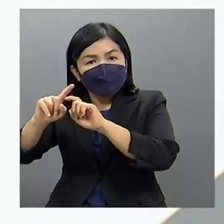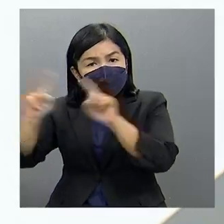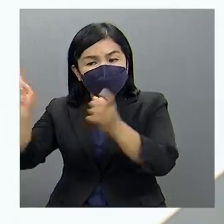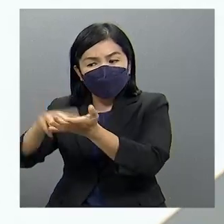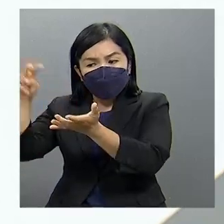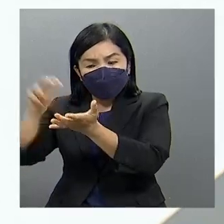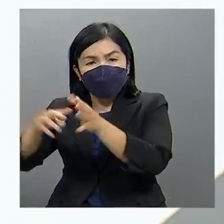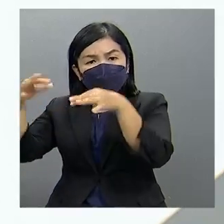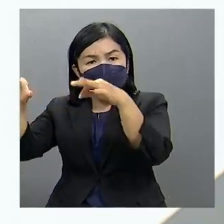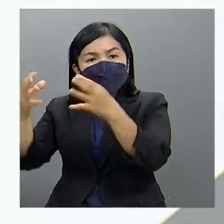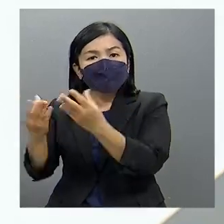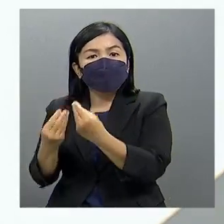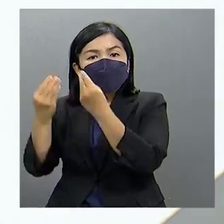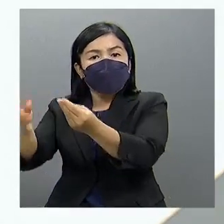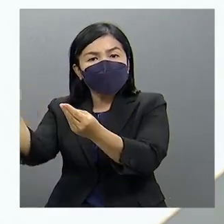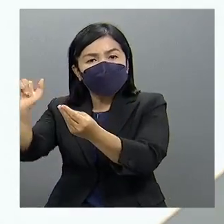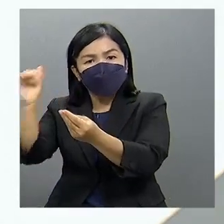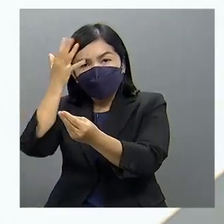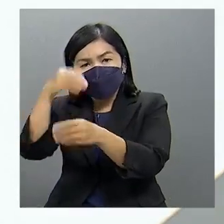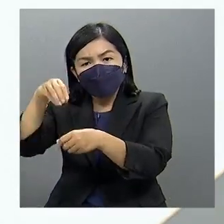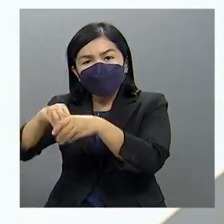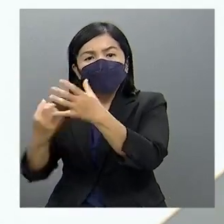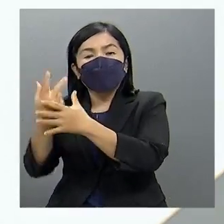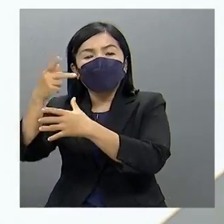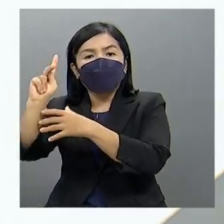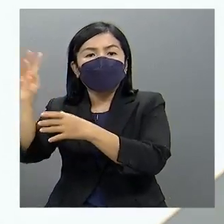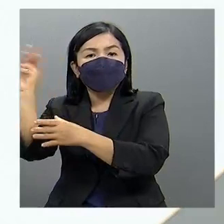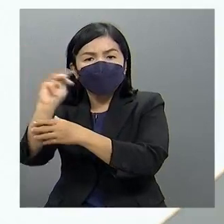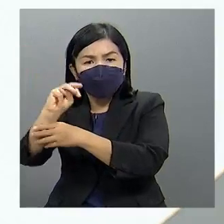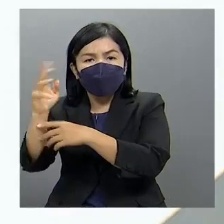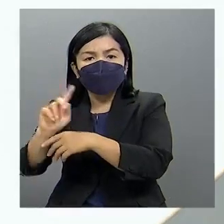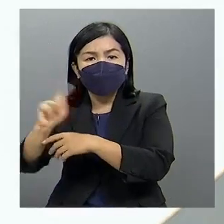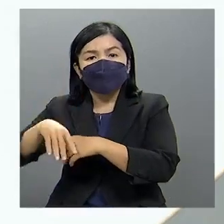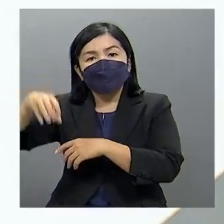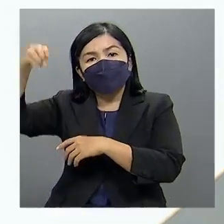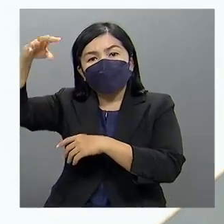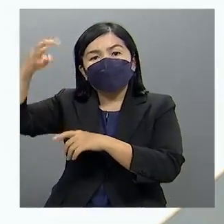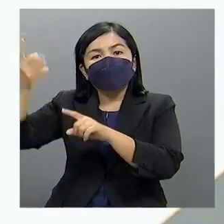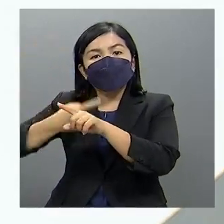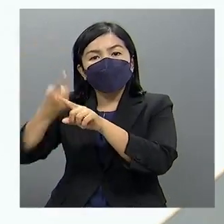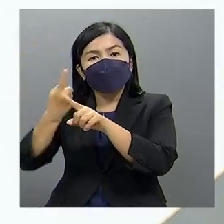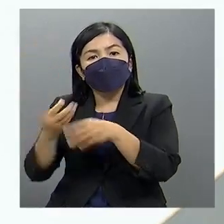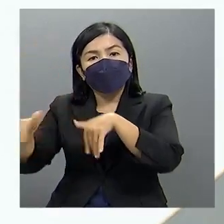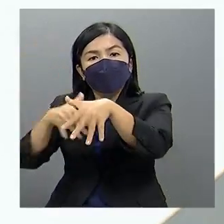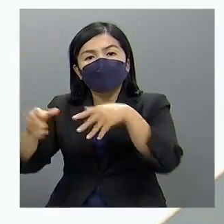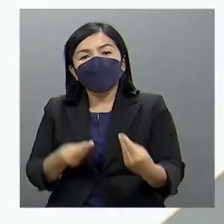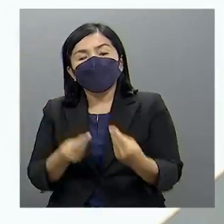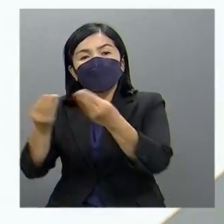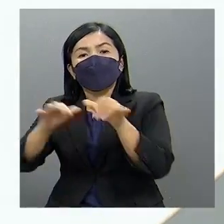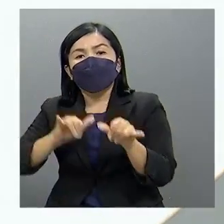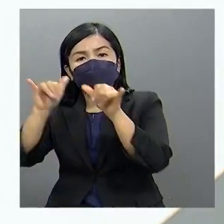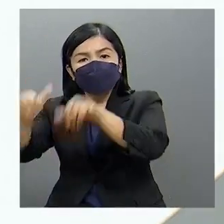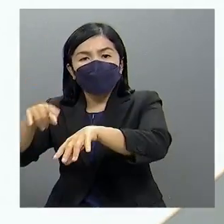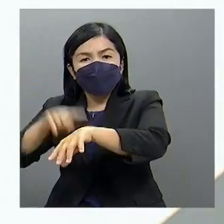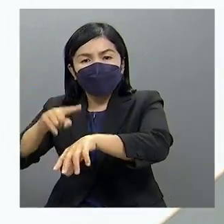ได้นะคะเนื่องจากเป็นพื้นที่ของความไม้ที่กฟผเอาไปเช่าไว้ให้นะคะสัญญาเช่าจะหมดอายุลงในเดือน